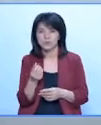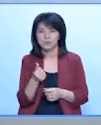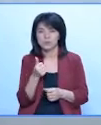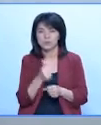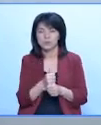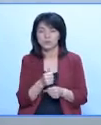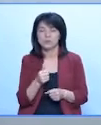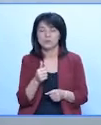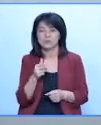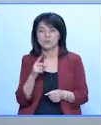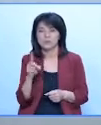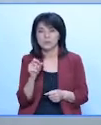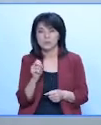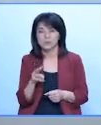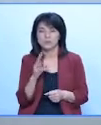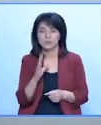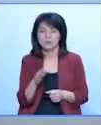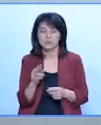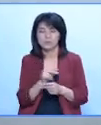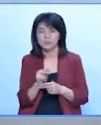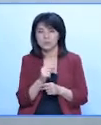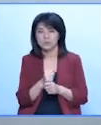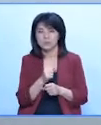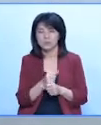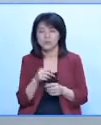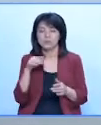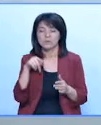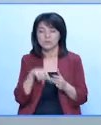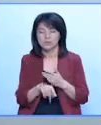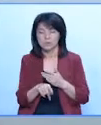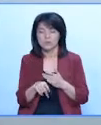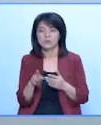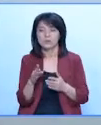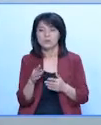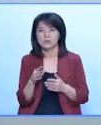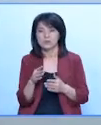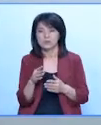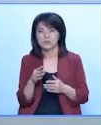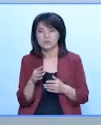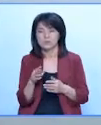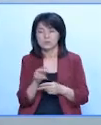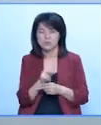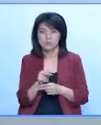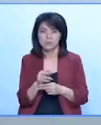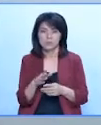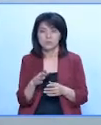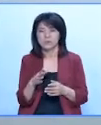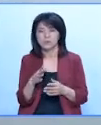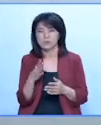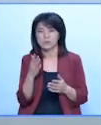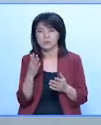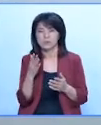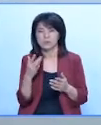залдың модернизациясы ұйымдастырылады және ішкі жөндеу жұмыстары әртістердің гримерлік